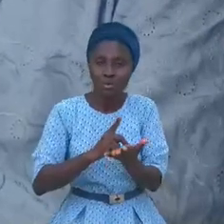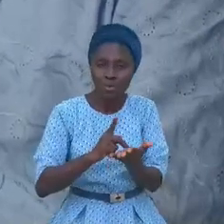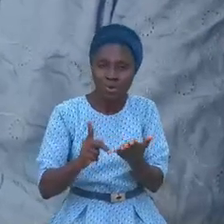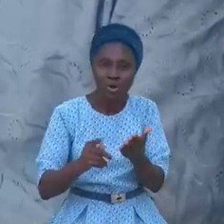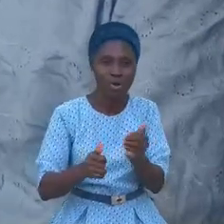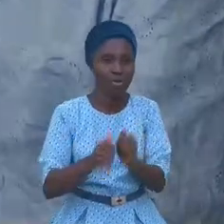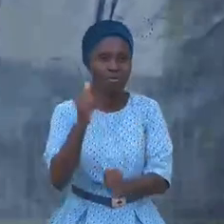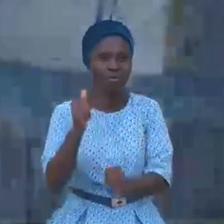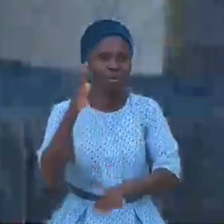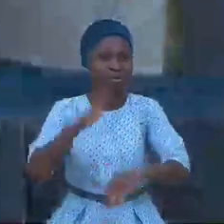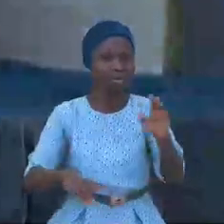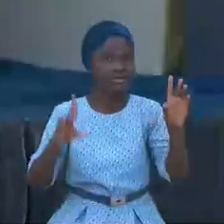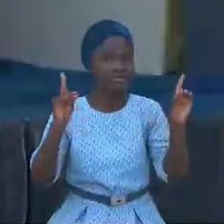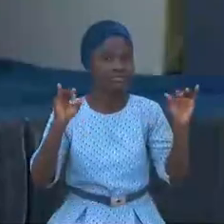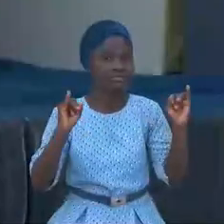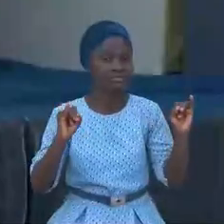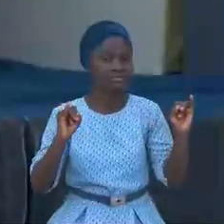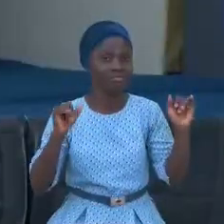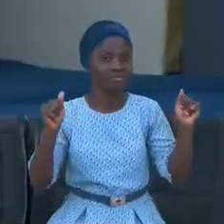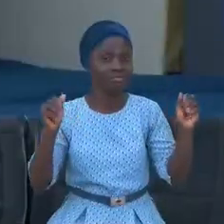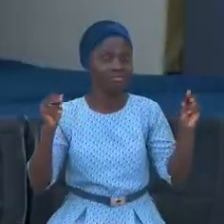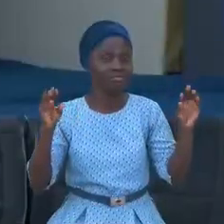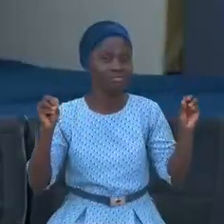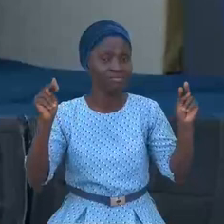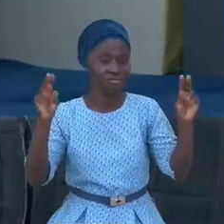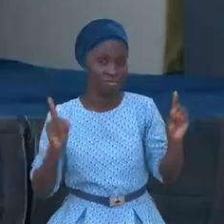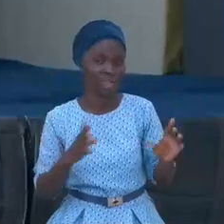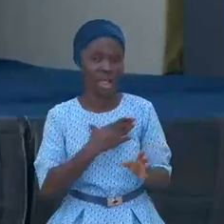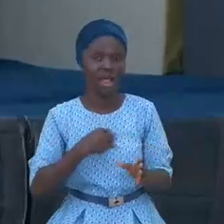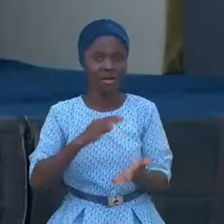Plus pur que le diamant, plus fort, Samuel.